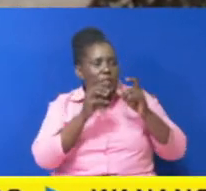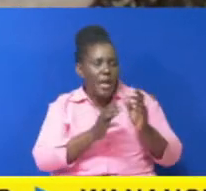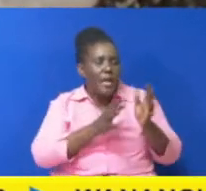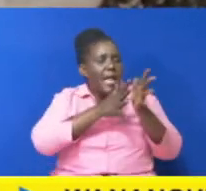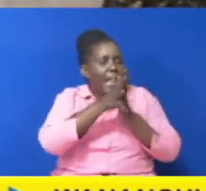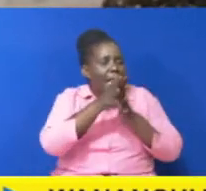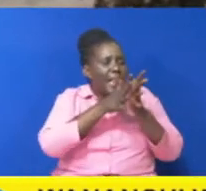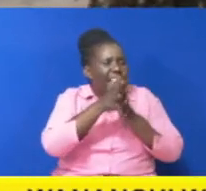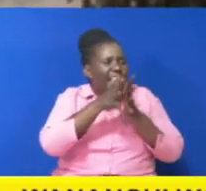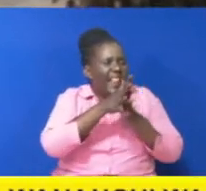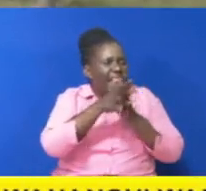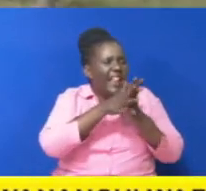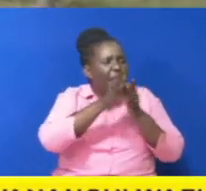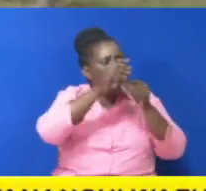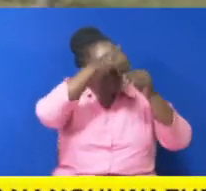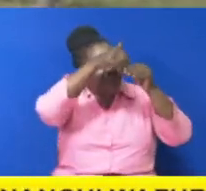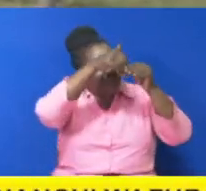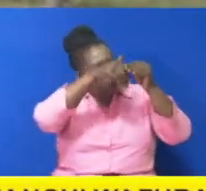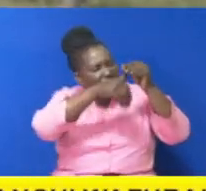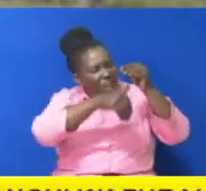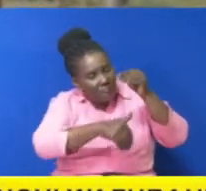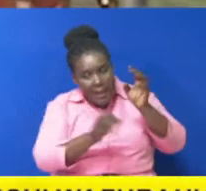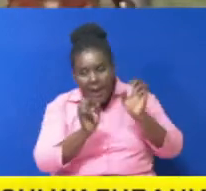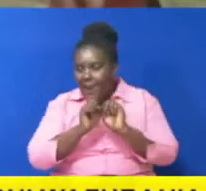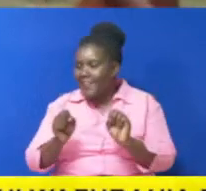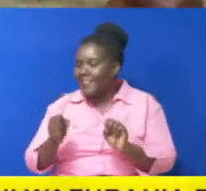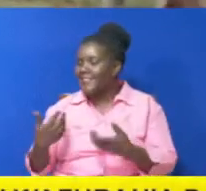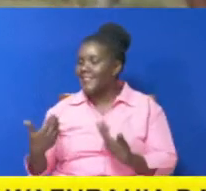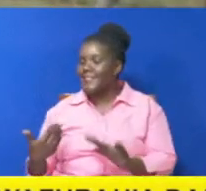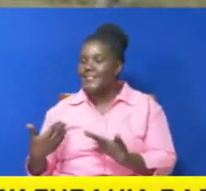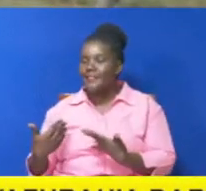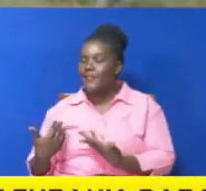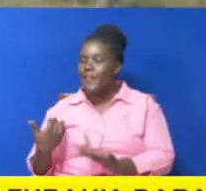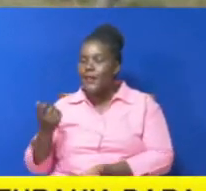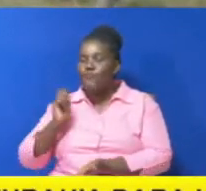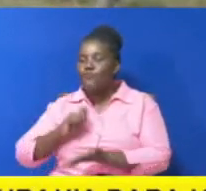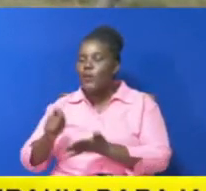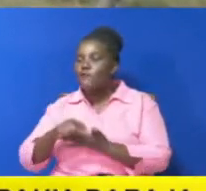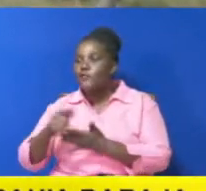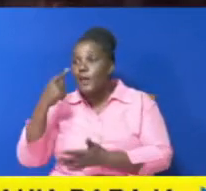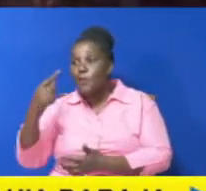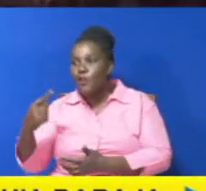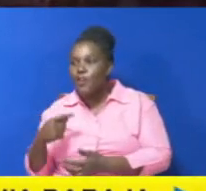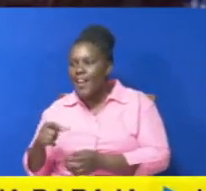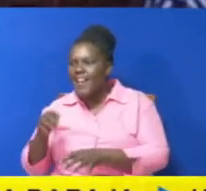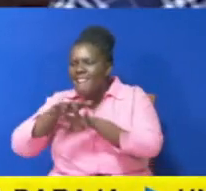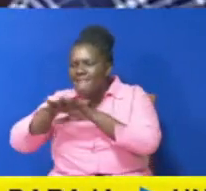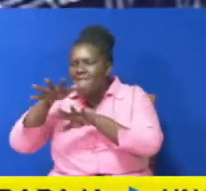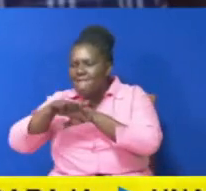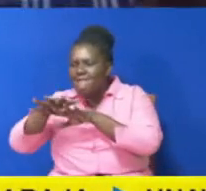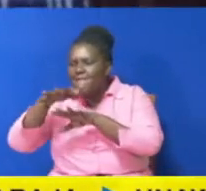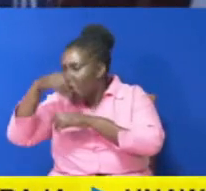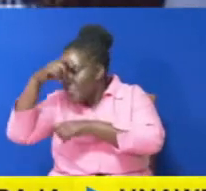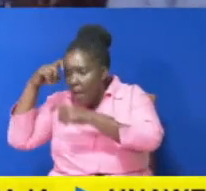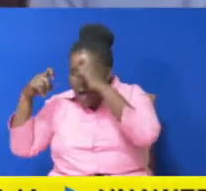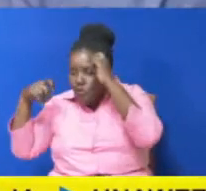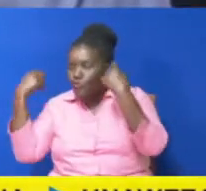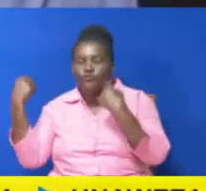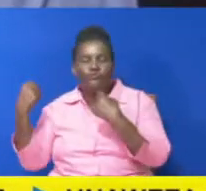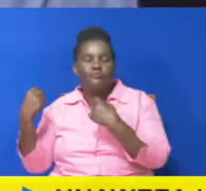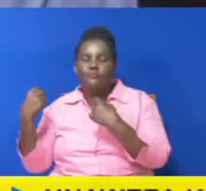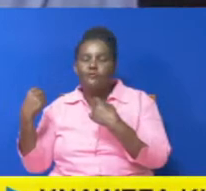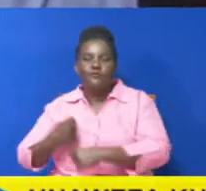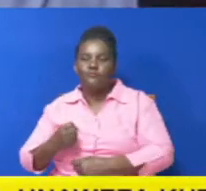maelezo mengi kwa sababu mwanafunzi mwenyewe anakuwa tayari amekwishaona na kujionea uhalisia wake. Adolf Mbata,